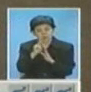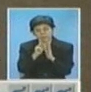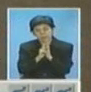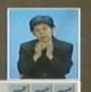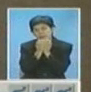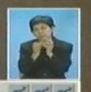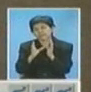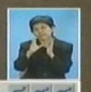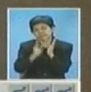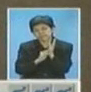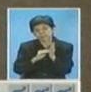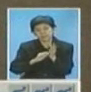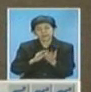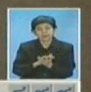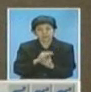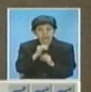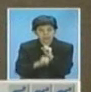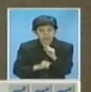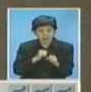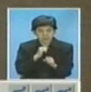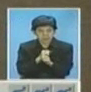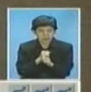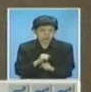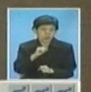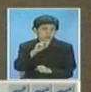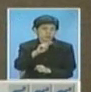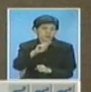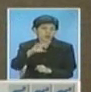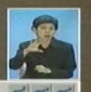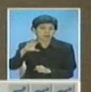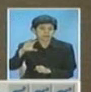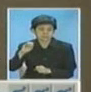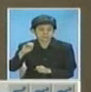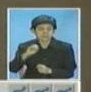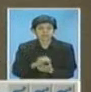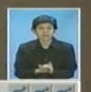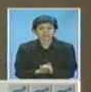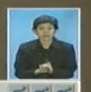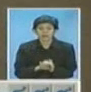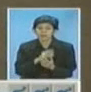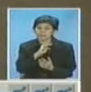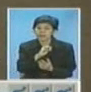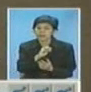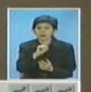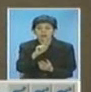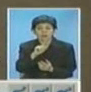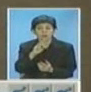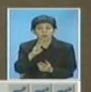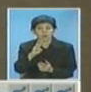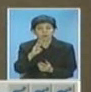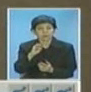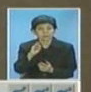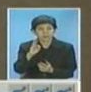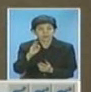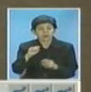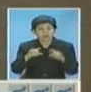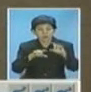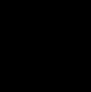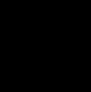แห่งราชอาณาจักรไทยพุทธศักราช 2550 มาตรา 169 วรรค 1